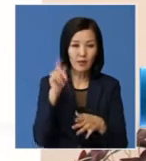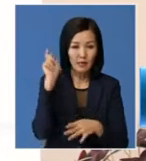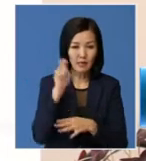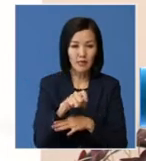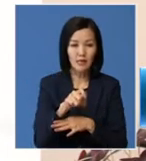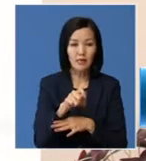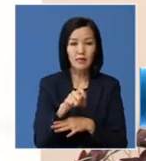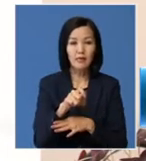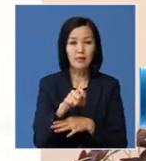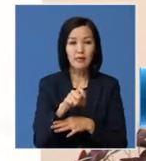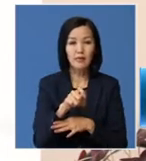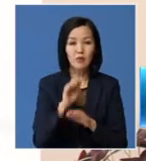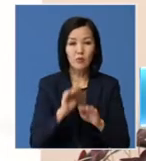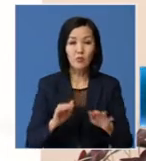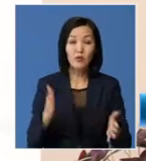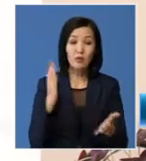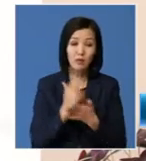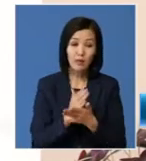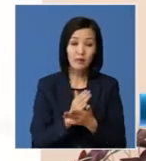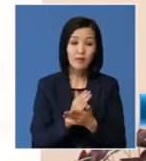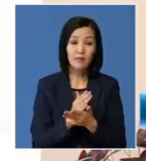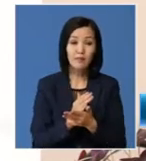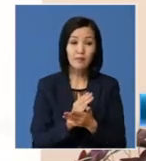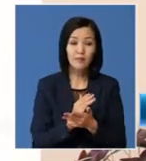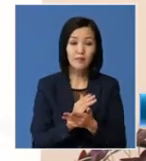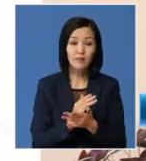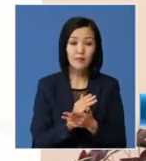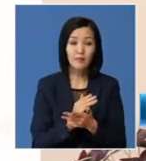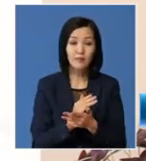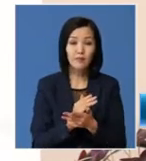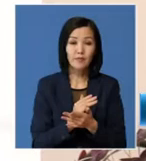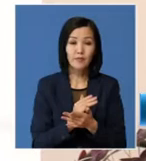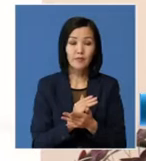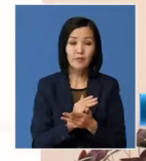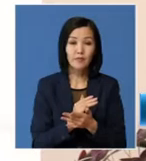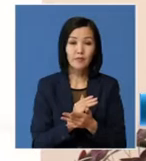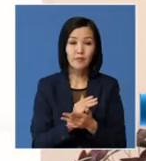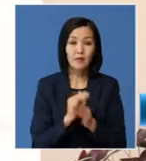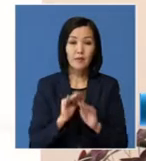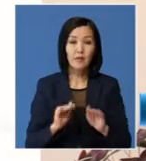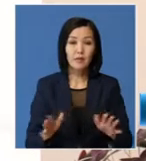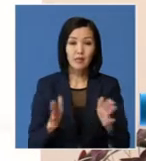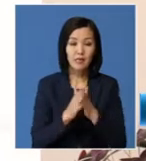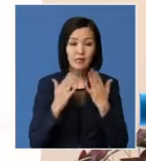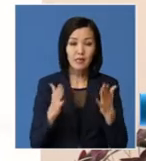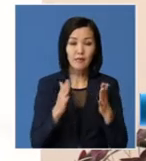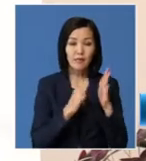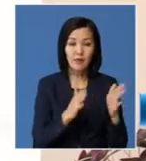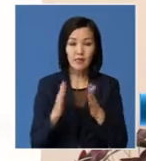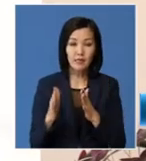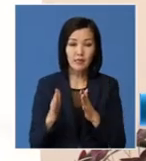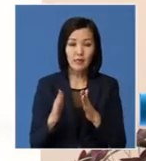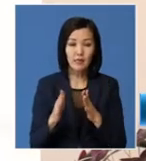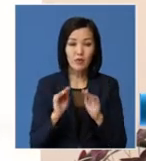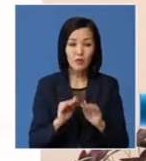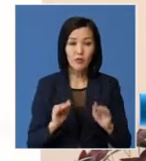осында. Оқушылар да бар арасында, бірақ көбінесе бізде аудандық балалар кітапханасына да оқушыларға